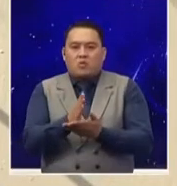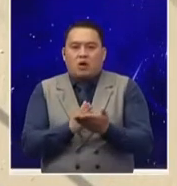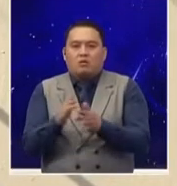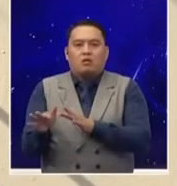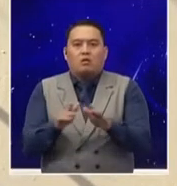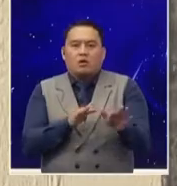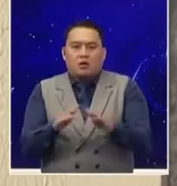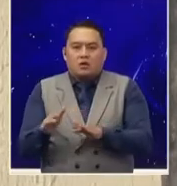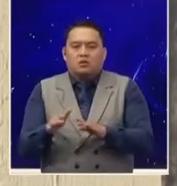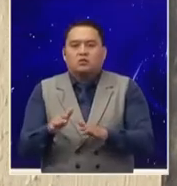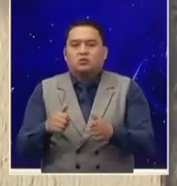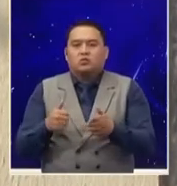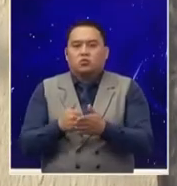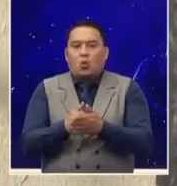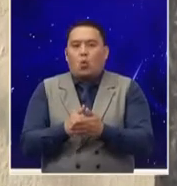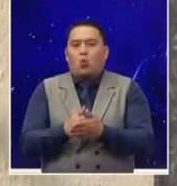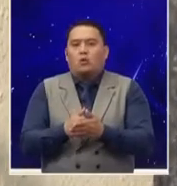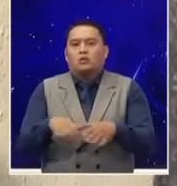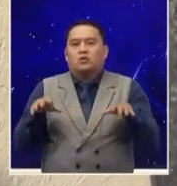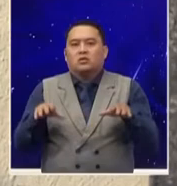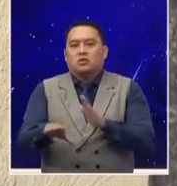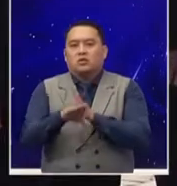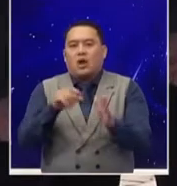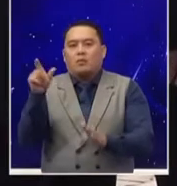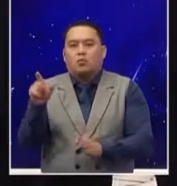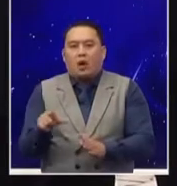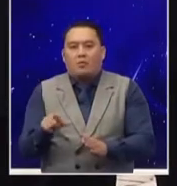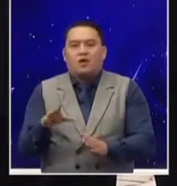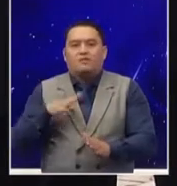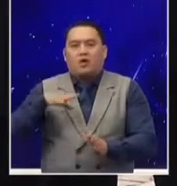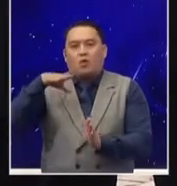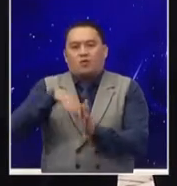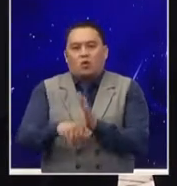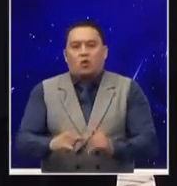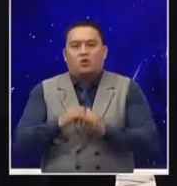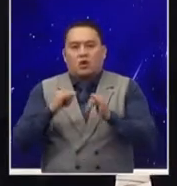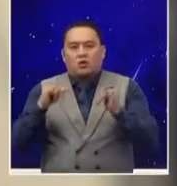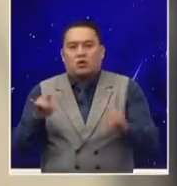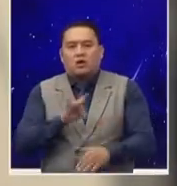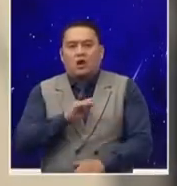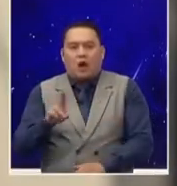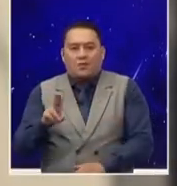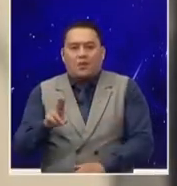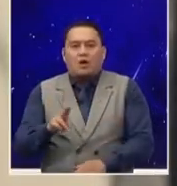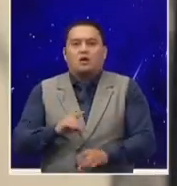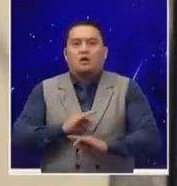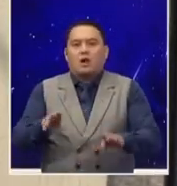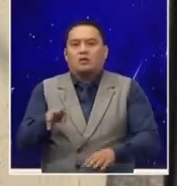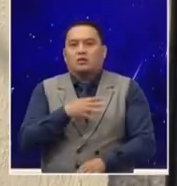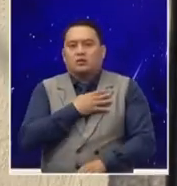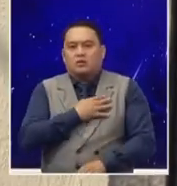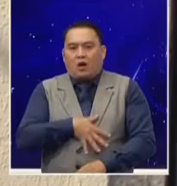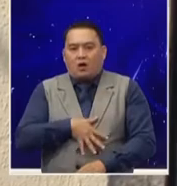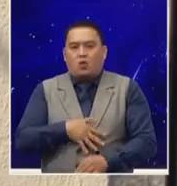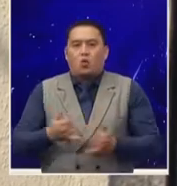политическая деятельность от секретаря райкома до депутата мажилиса парламента внесла огромный вклад в республику. Об этом говорят награды,